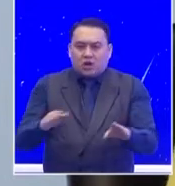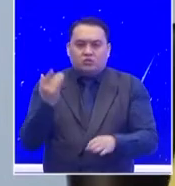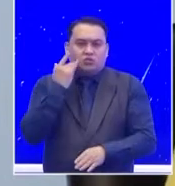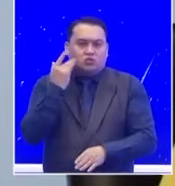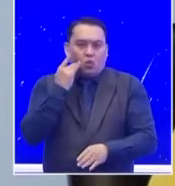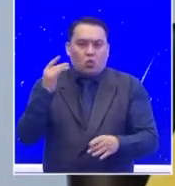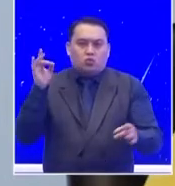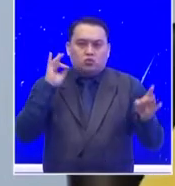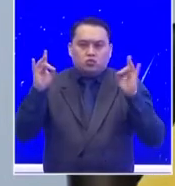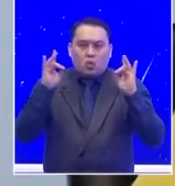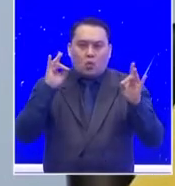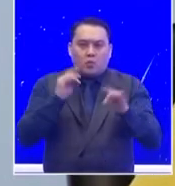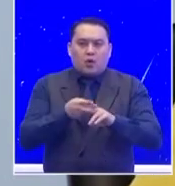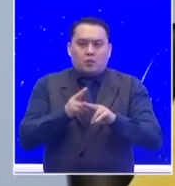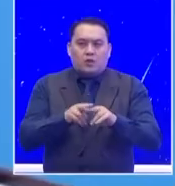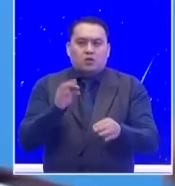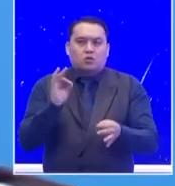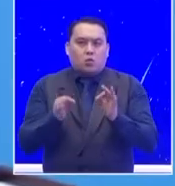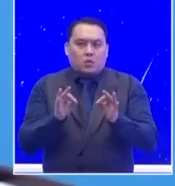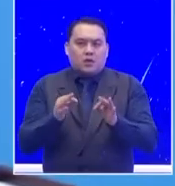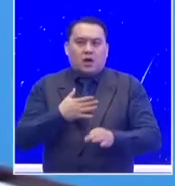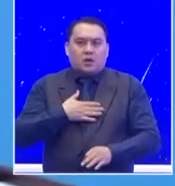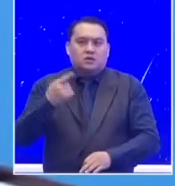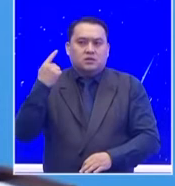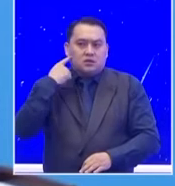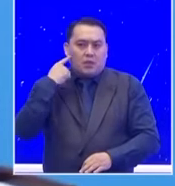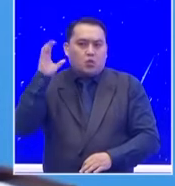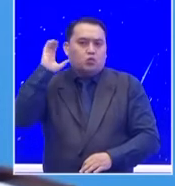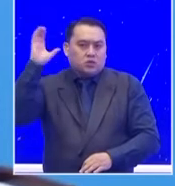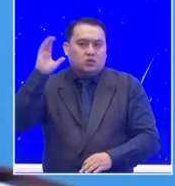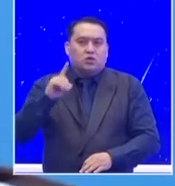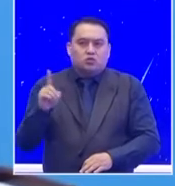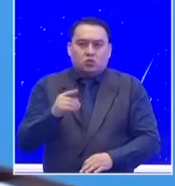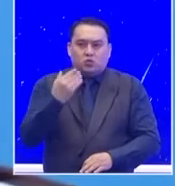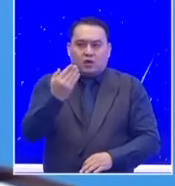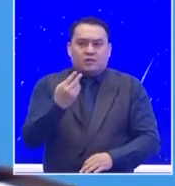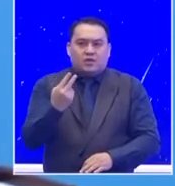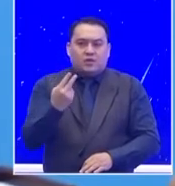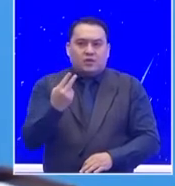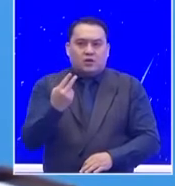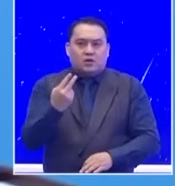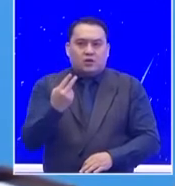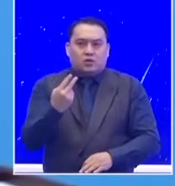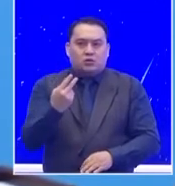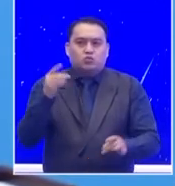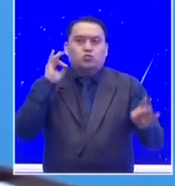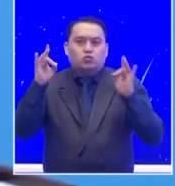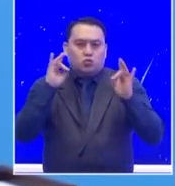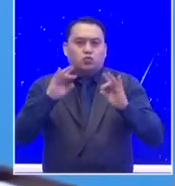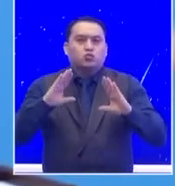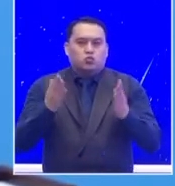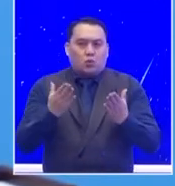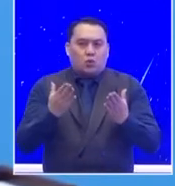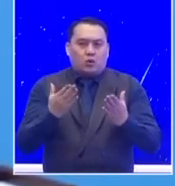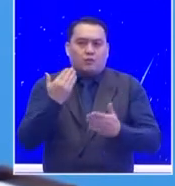самое. Шум отключают, вот поэтому в пределах нормы. Я сам своими ушами услышал, я с ним вдвоем шел и говорю, что за шум, слушай. А